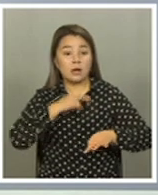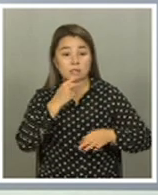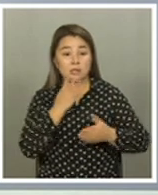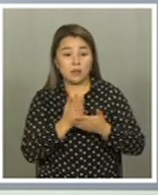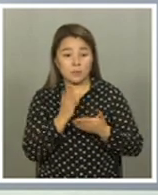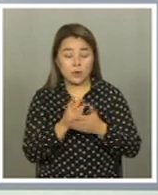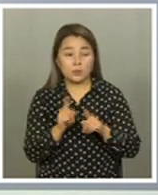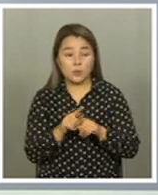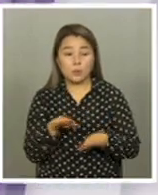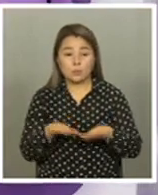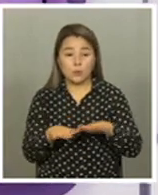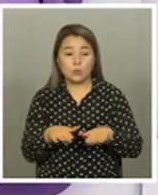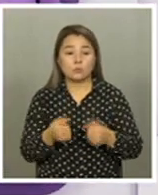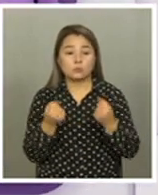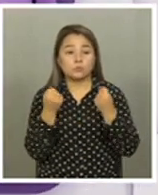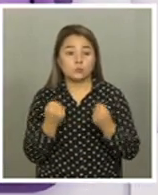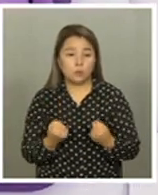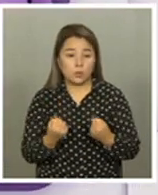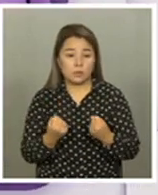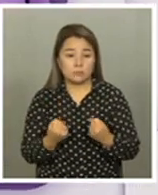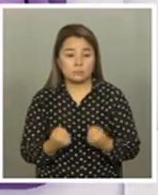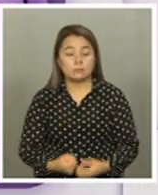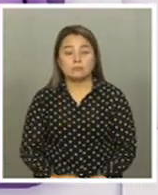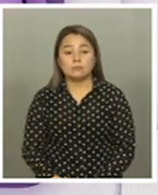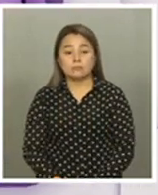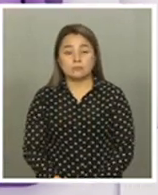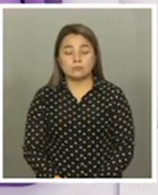инерттілігі жоғары.